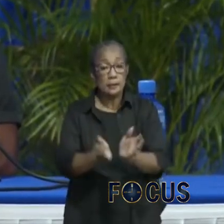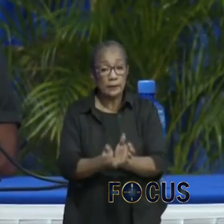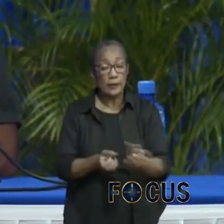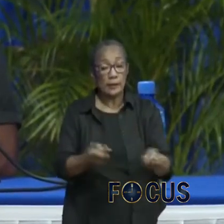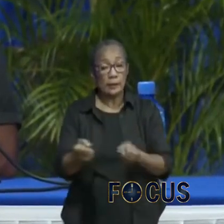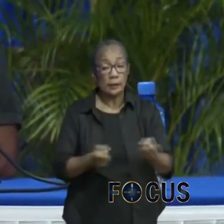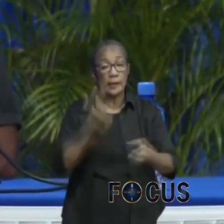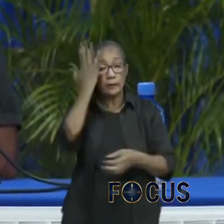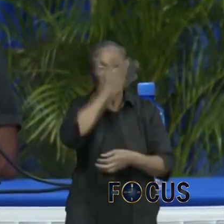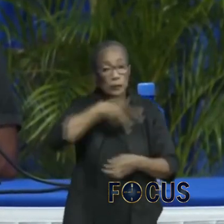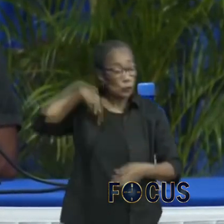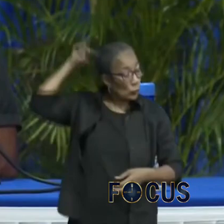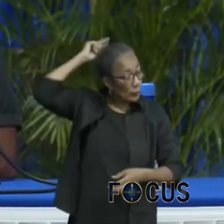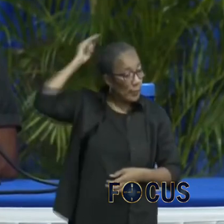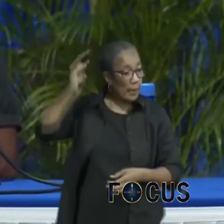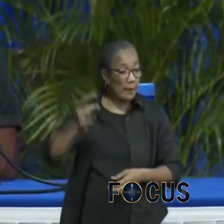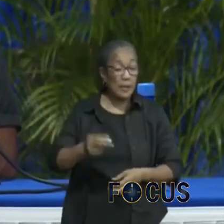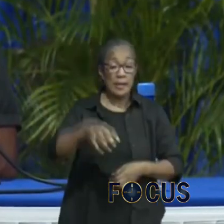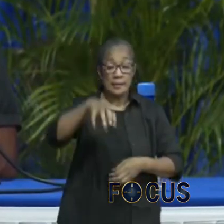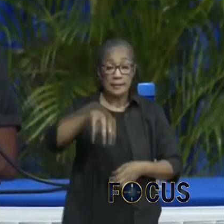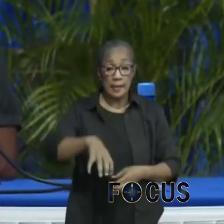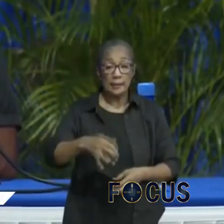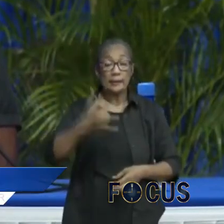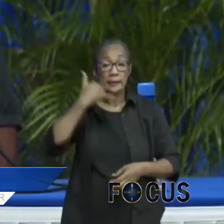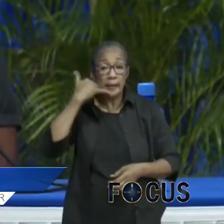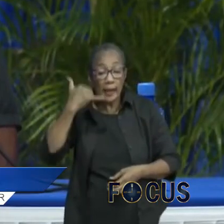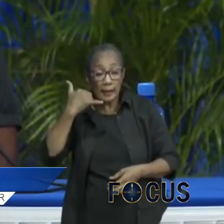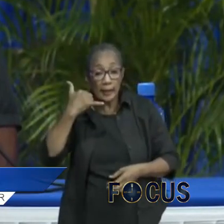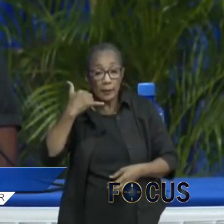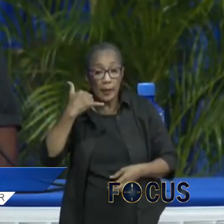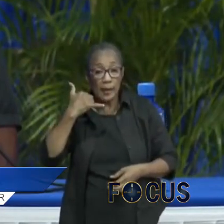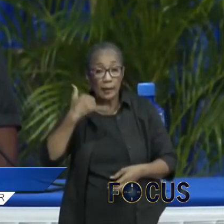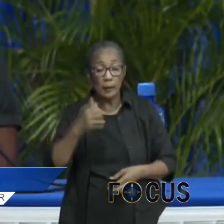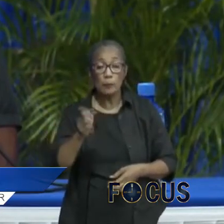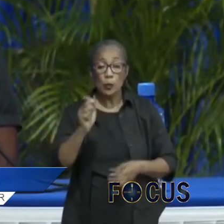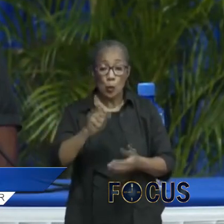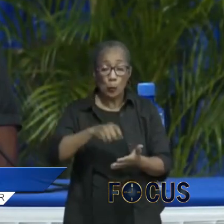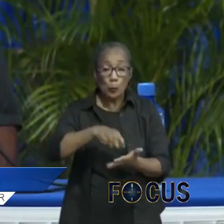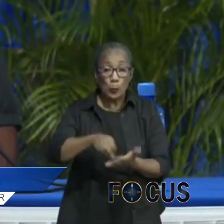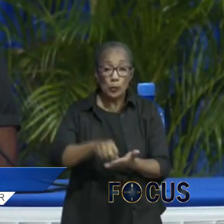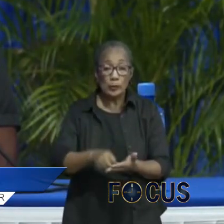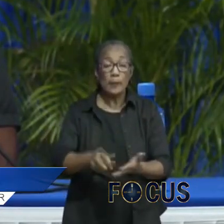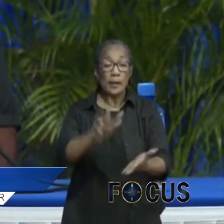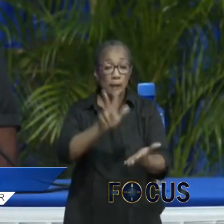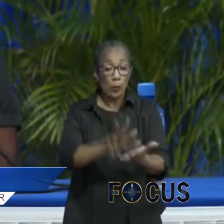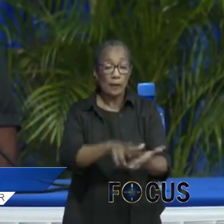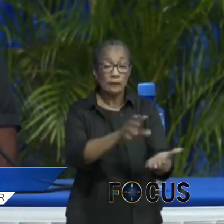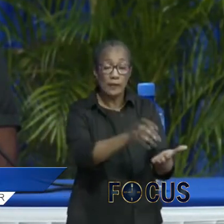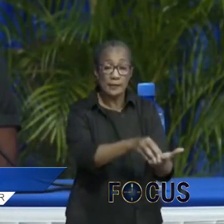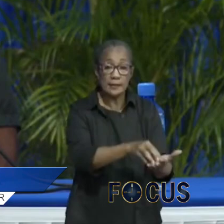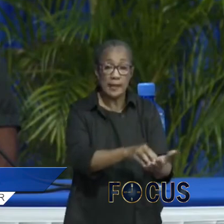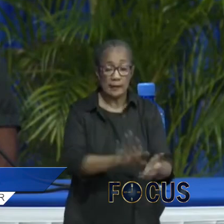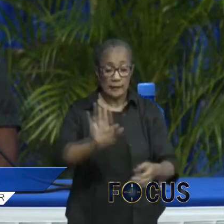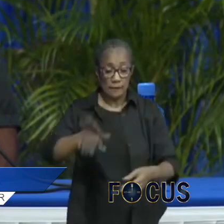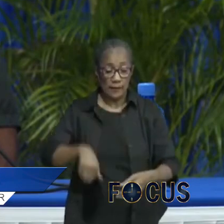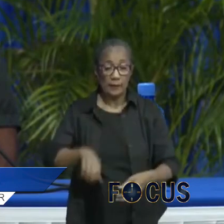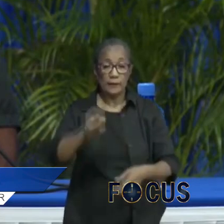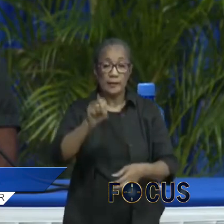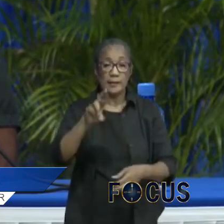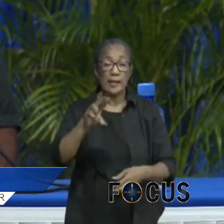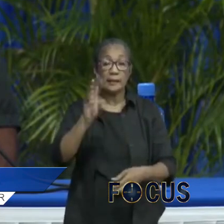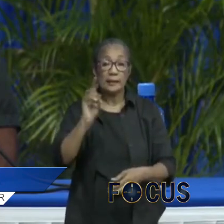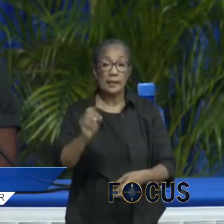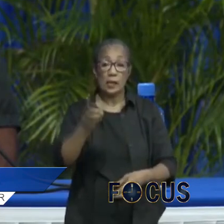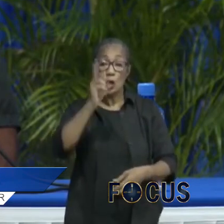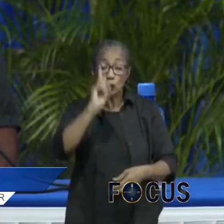Suriname. Centrale meldpunt voor klachten, boete bij de wet vaststellen vanaf SRD 1000